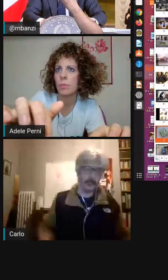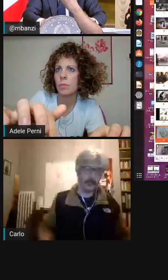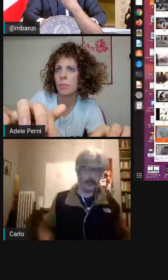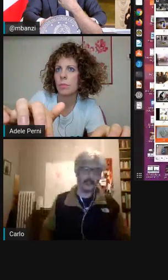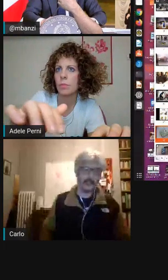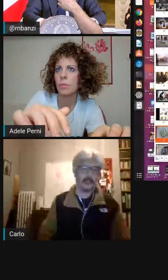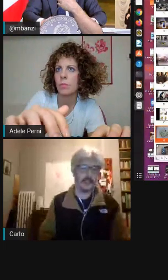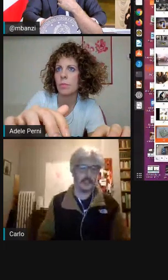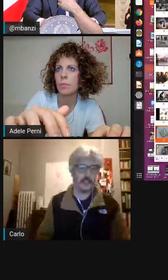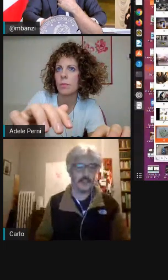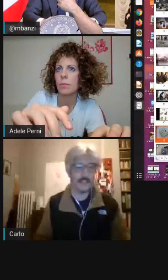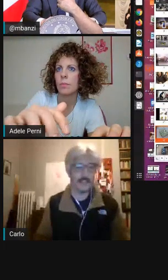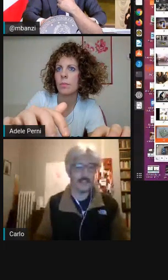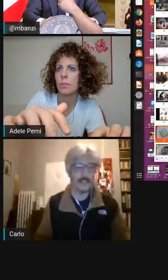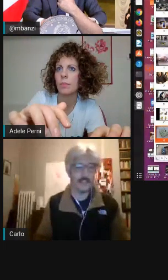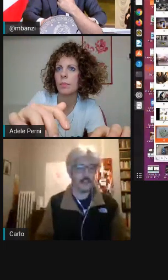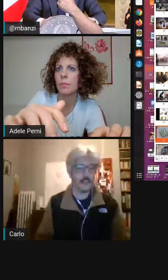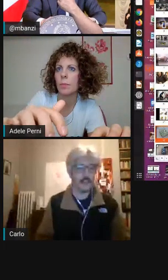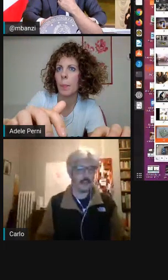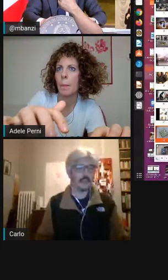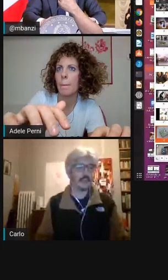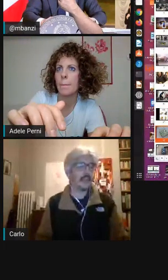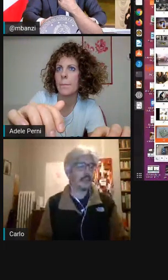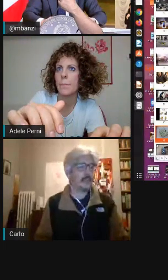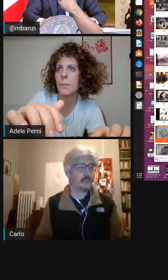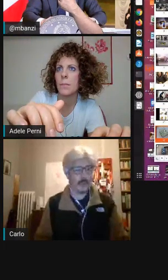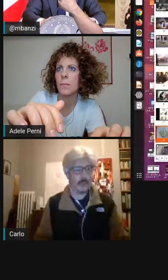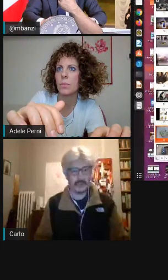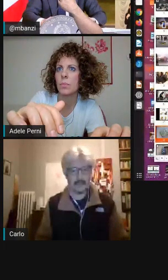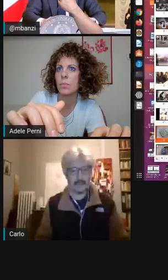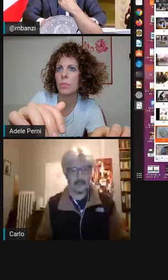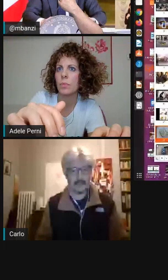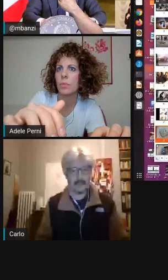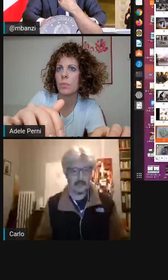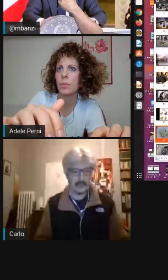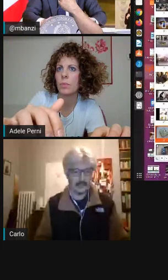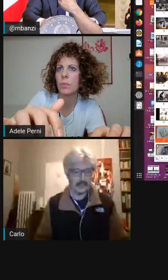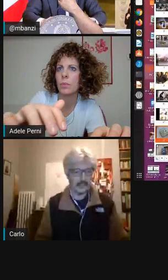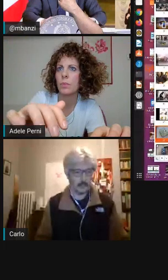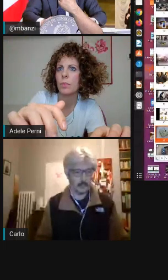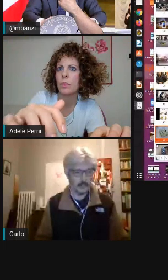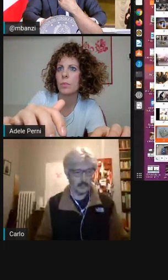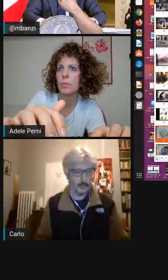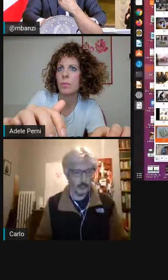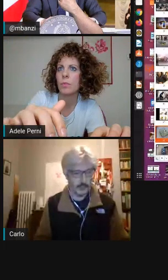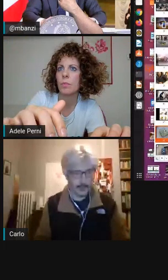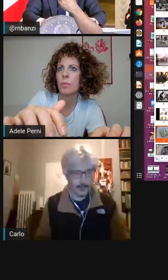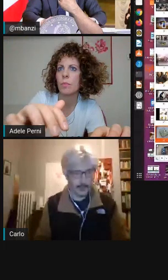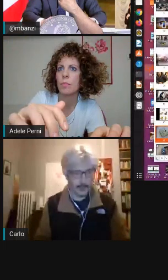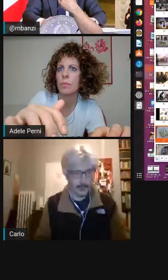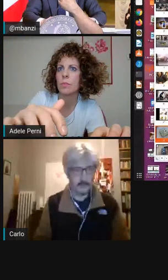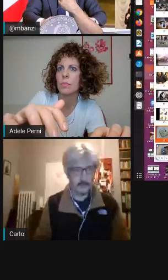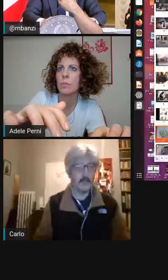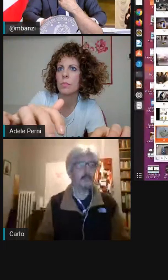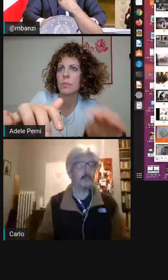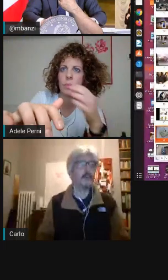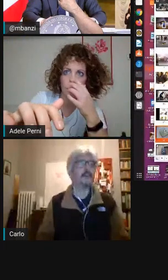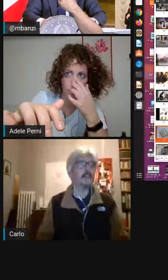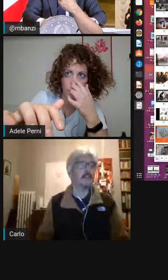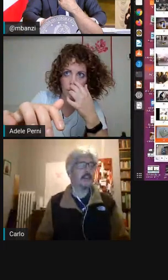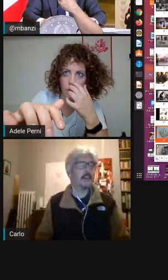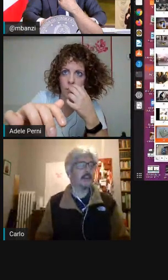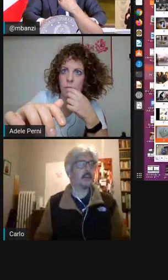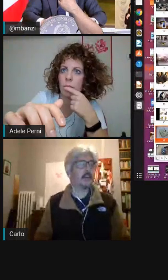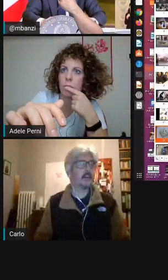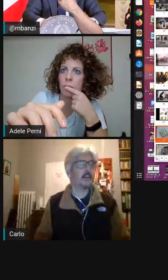da quello partimmo perché al centro del ragionamento c'era in larga misura il tema delle soluzioni domotiche per noi